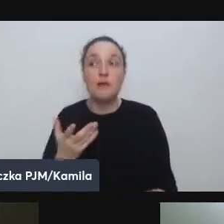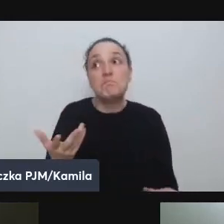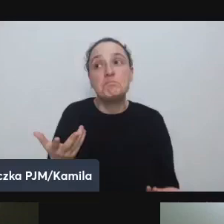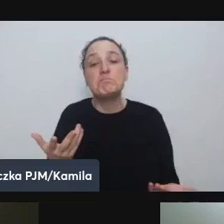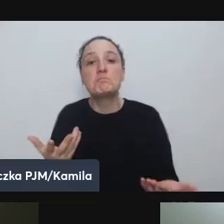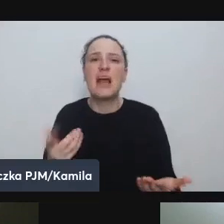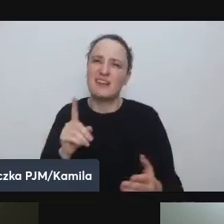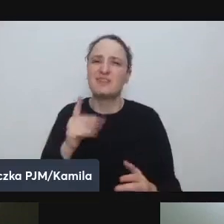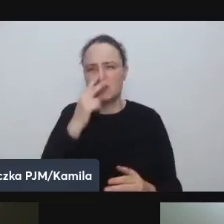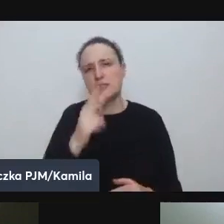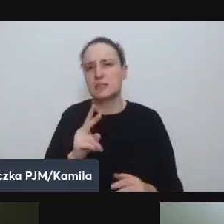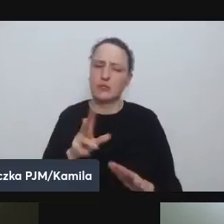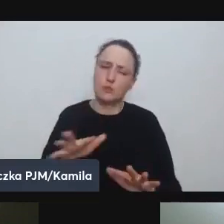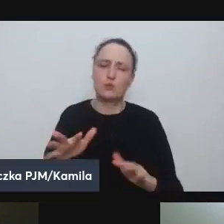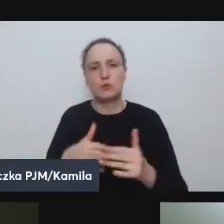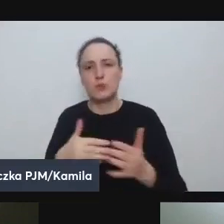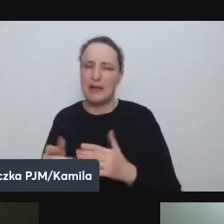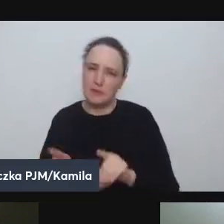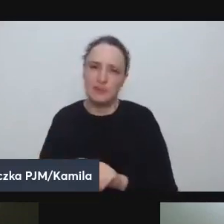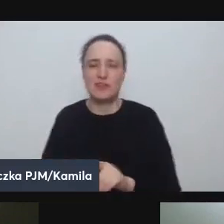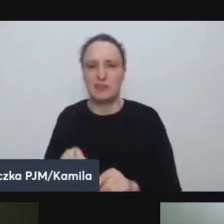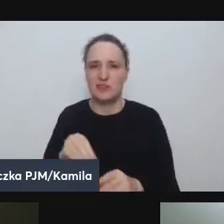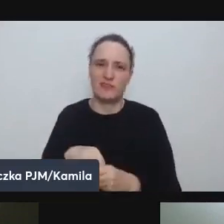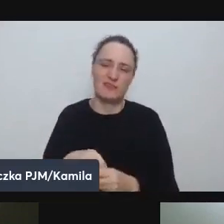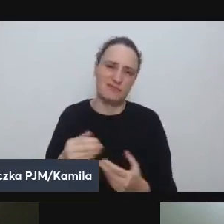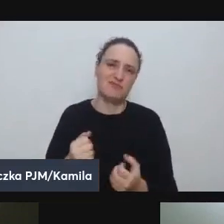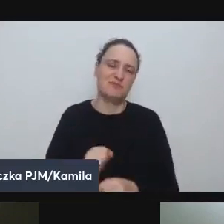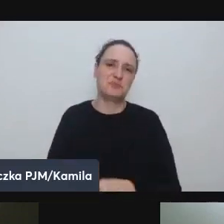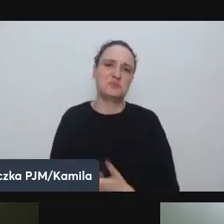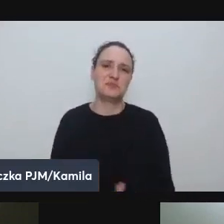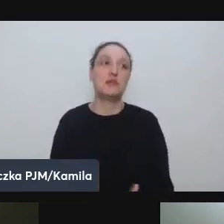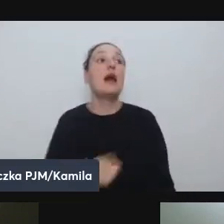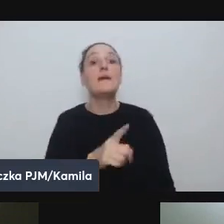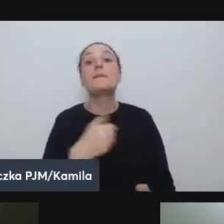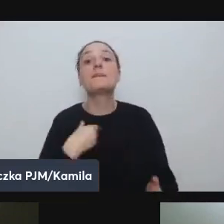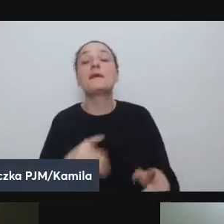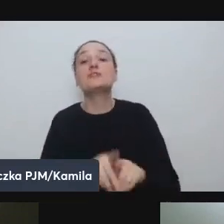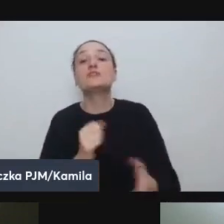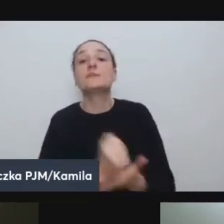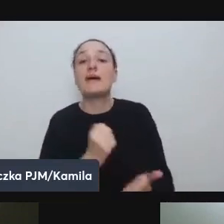zakresie kuleje jeszcze, nie? A no i jeszcze oczywiście bym podkreśliła to, co Martyna powiedziała, że to były propozycje, nie? Więc